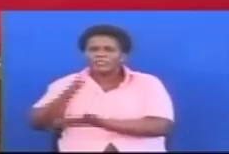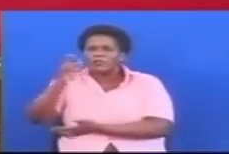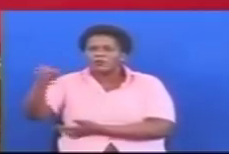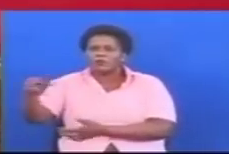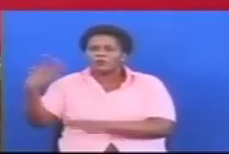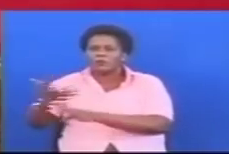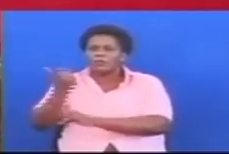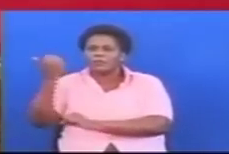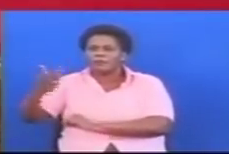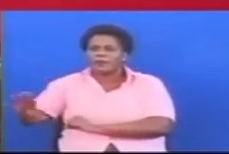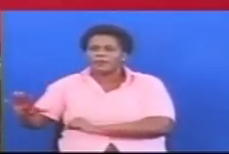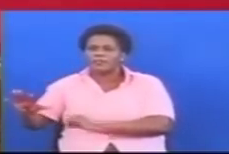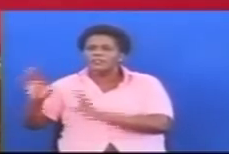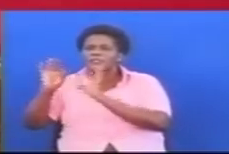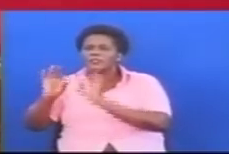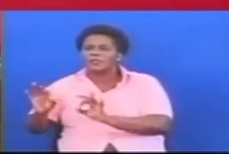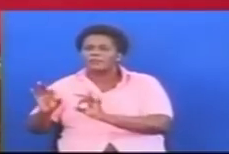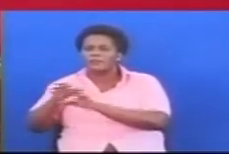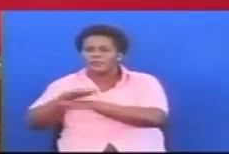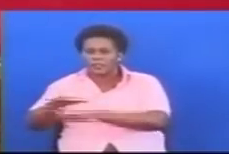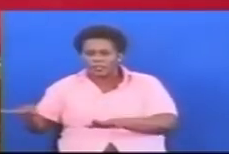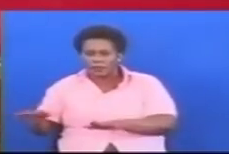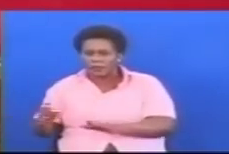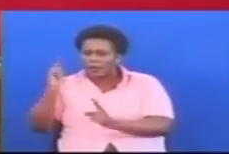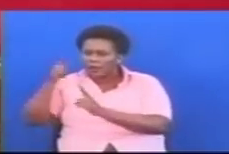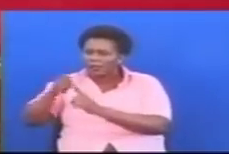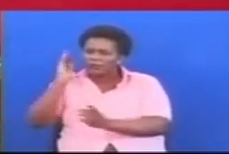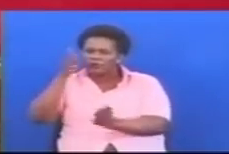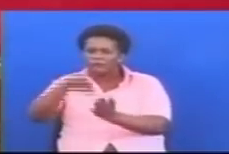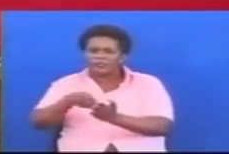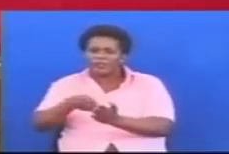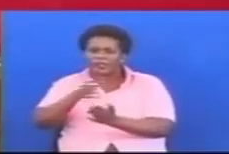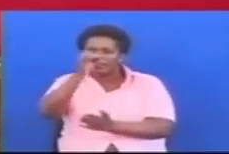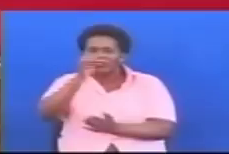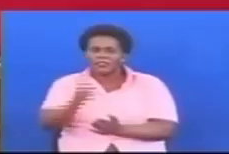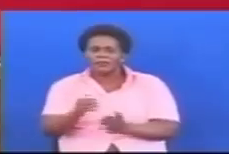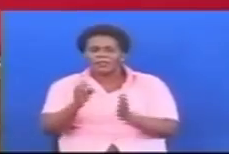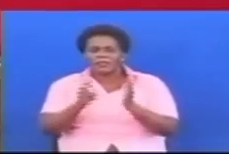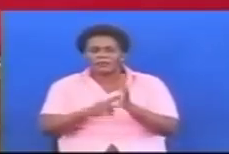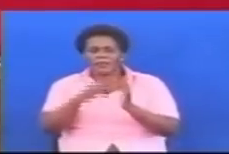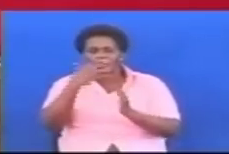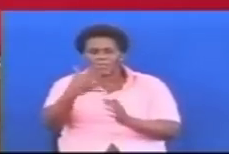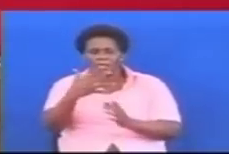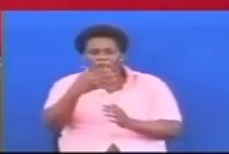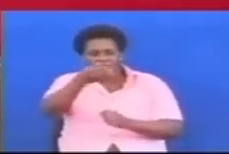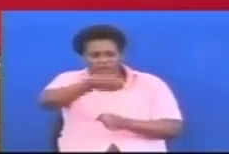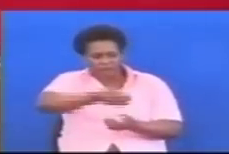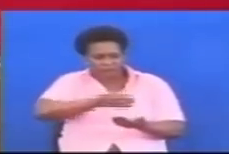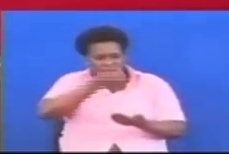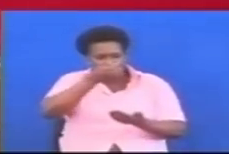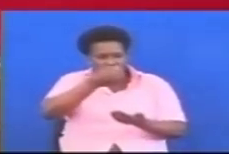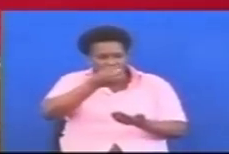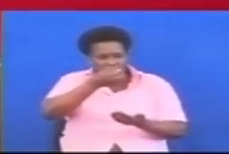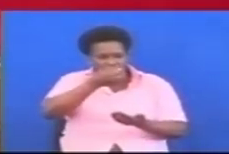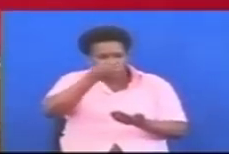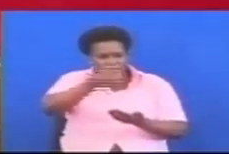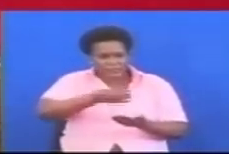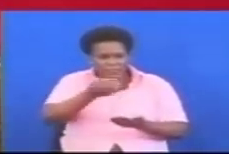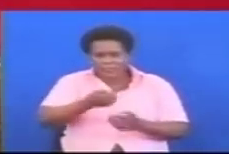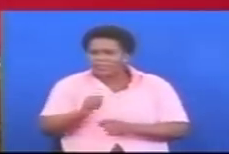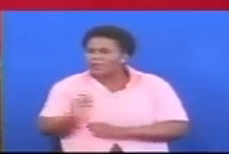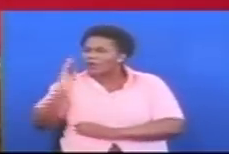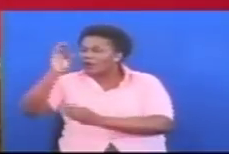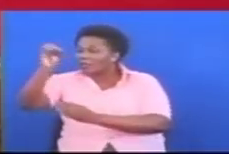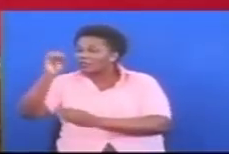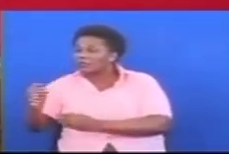ili kufikia 85% kwa wananchi na 95% kwa asilimia 85 kwa wananchi wa vijijini na